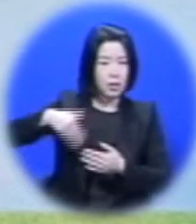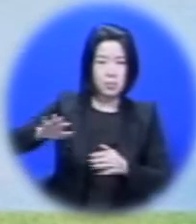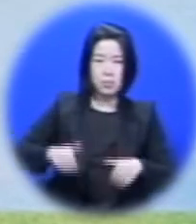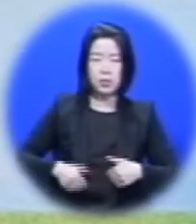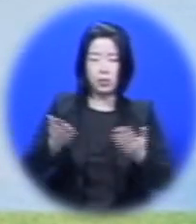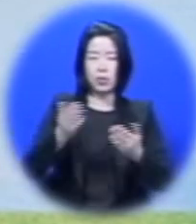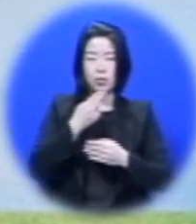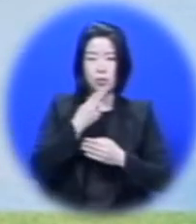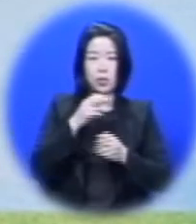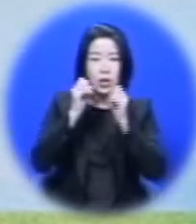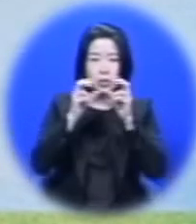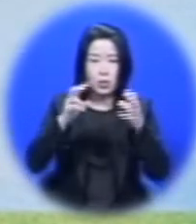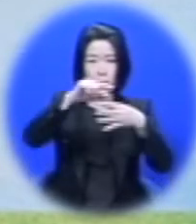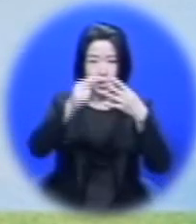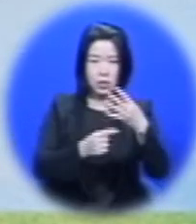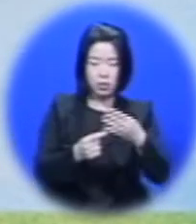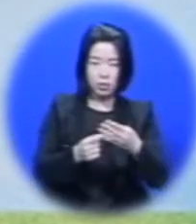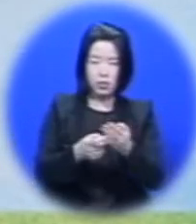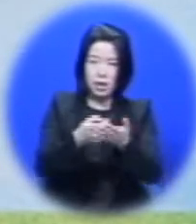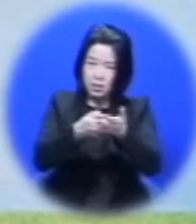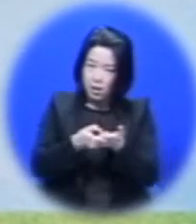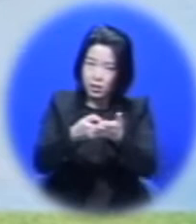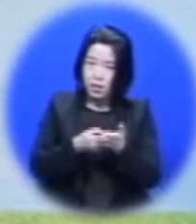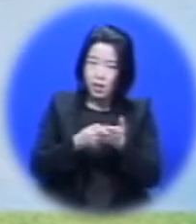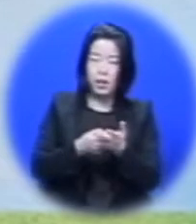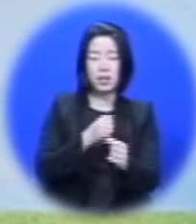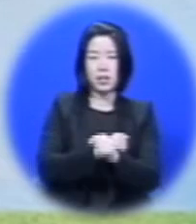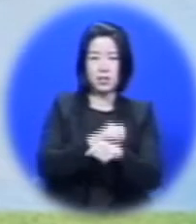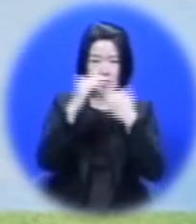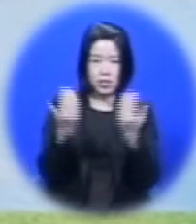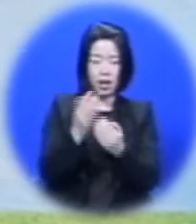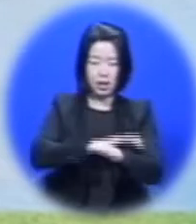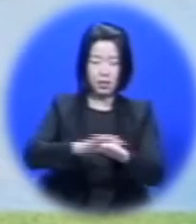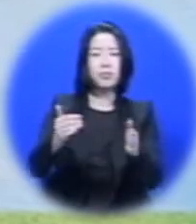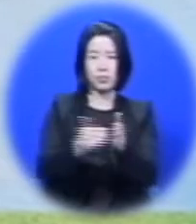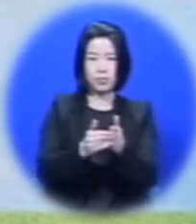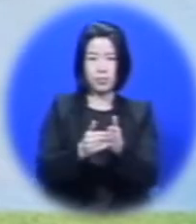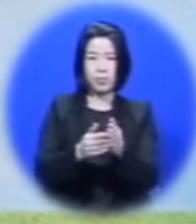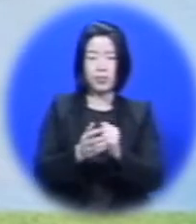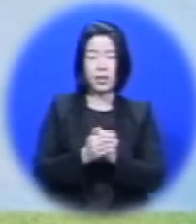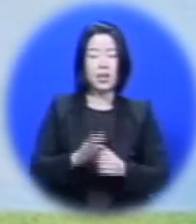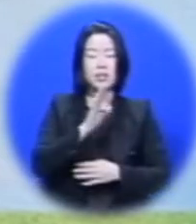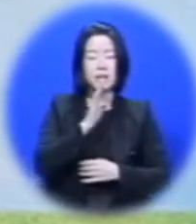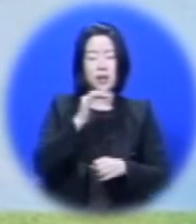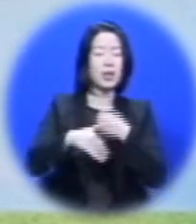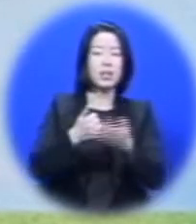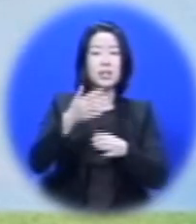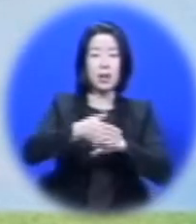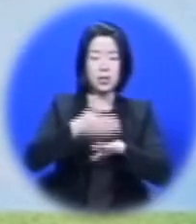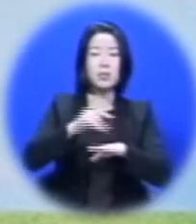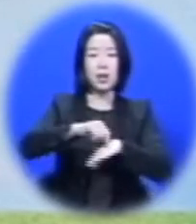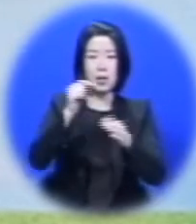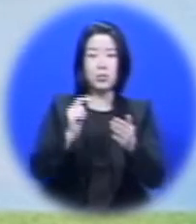그래서 선교 일정을 절약하고 절약해서 잘 마칠 수가 있었다는 거예요. 참 하나님 감사합니다. 그런